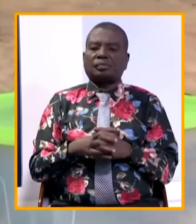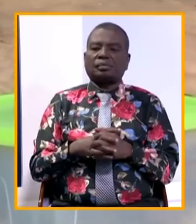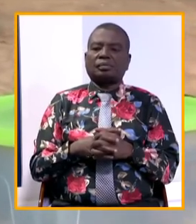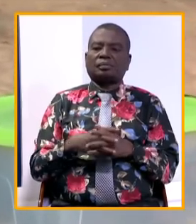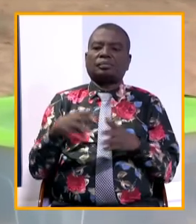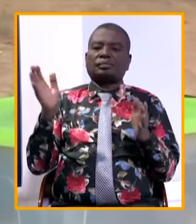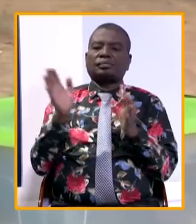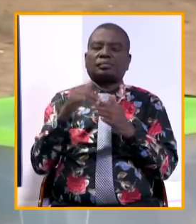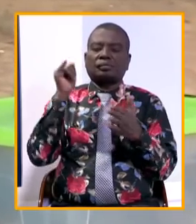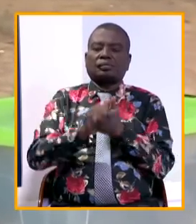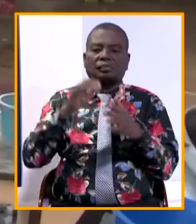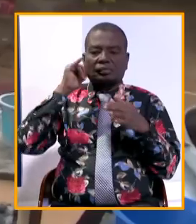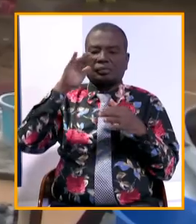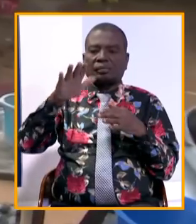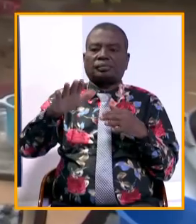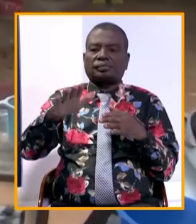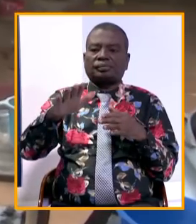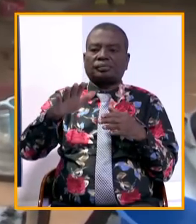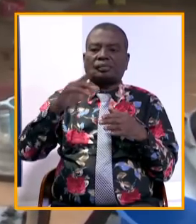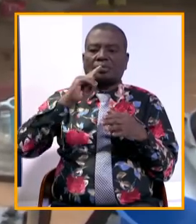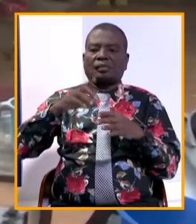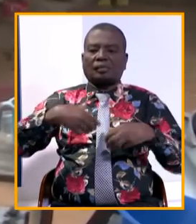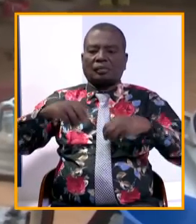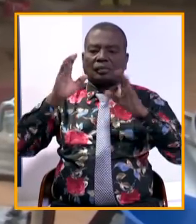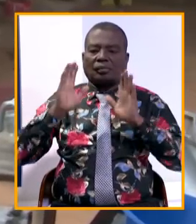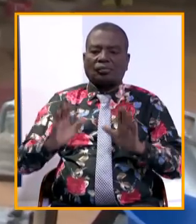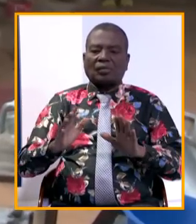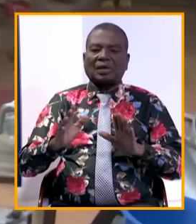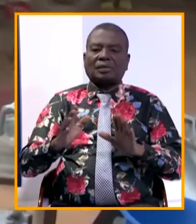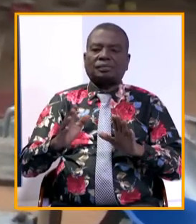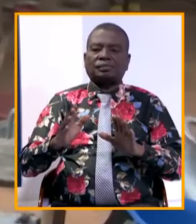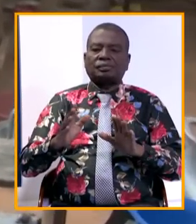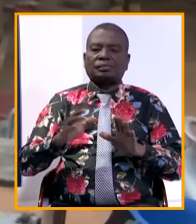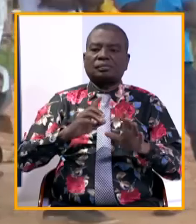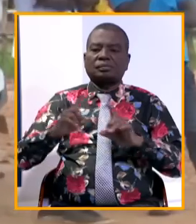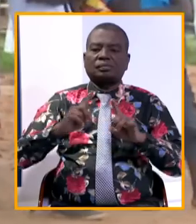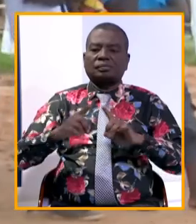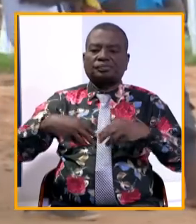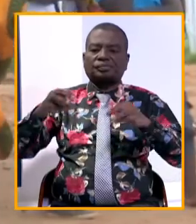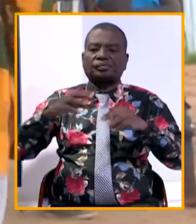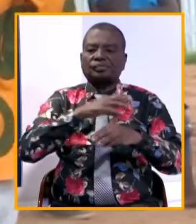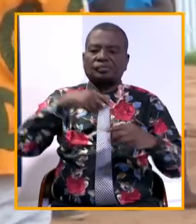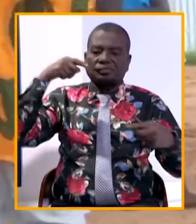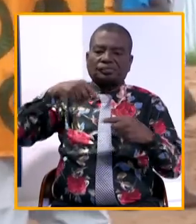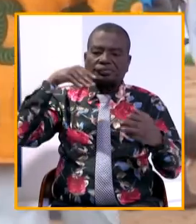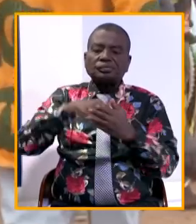Awa Berthe, commerçante à Satama-Sokoura, commune de la région du Hambol. Par manque de marché, Awa lutte contre le soleil et la pluie